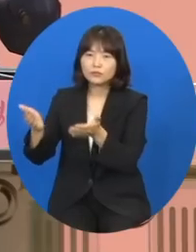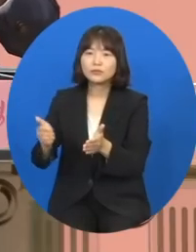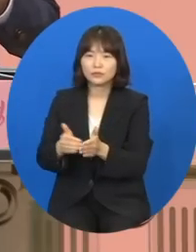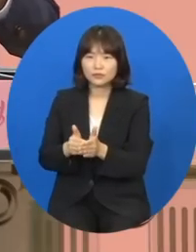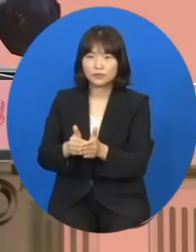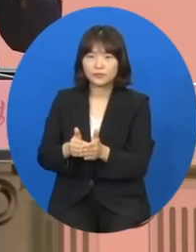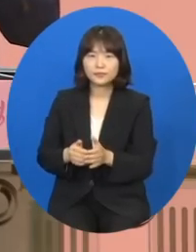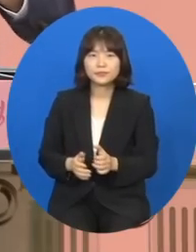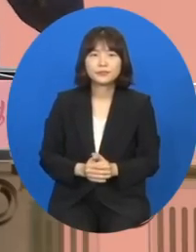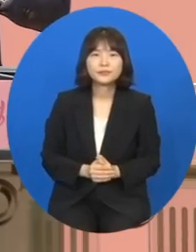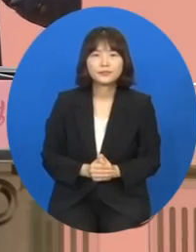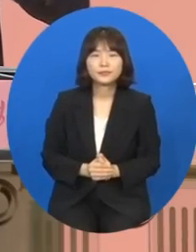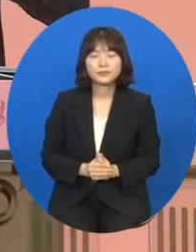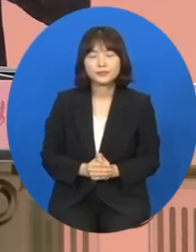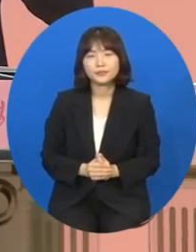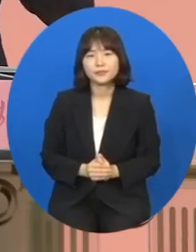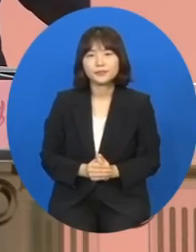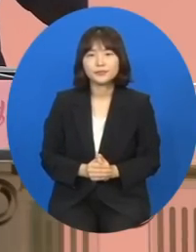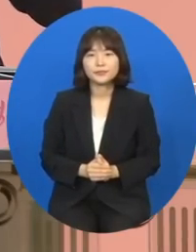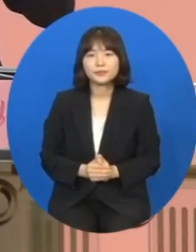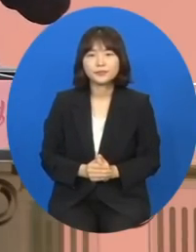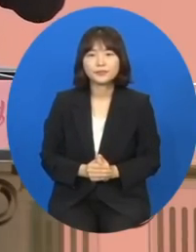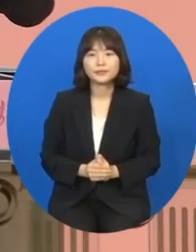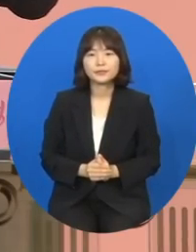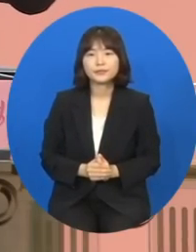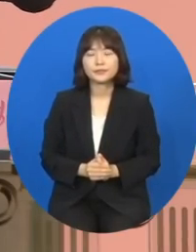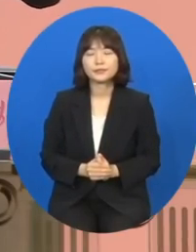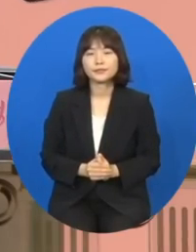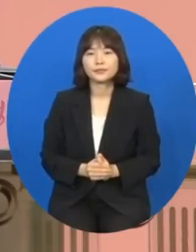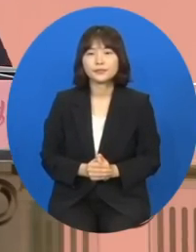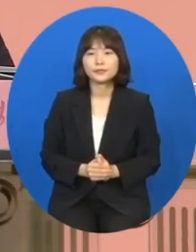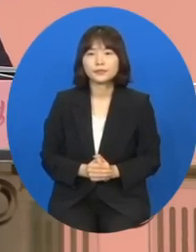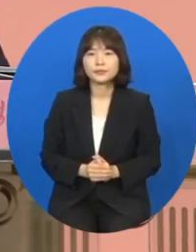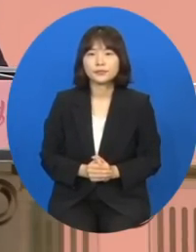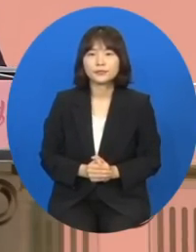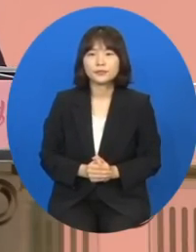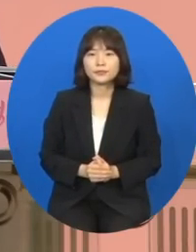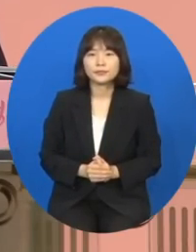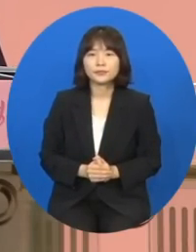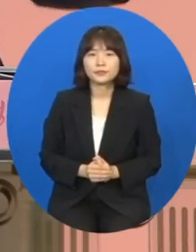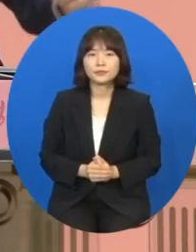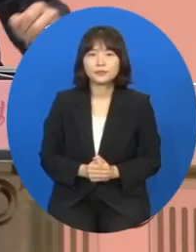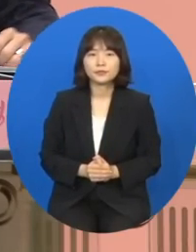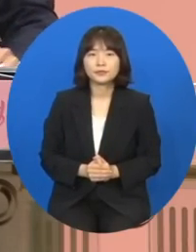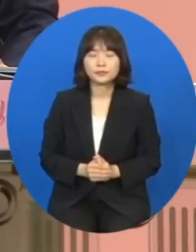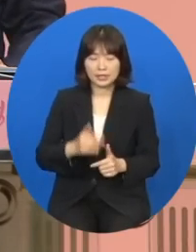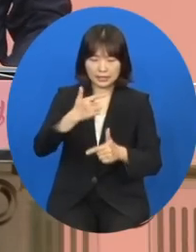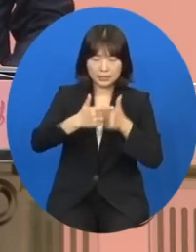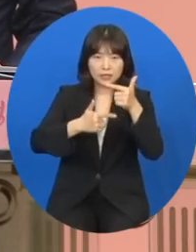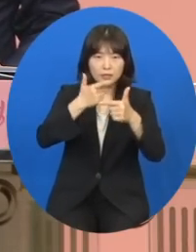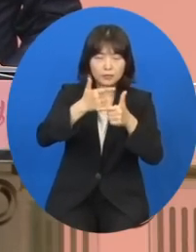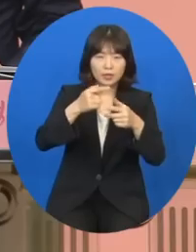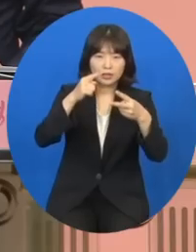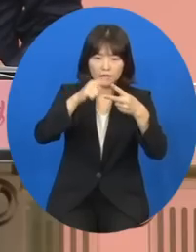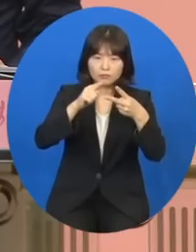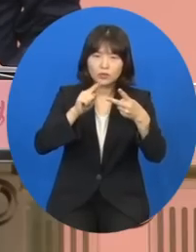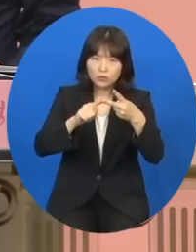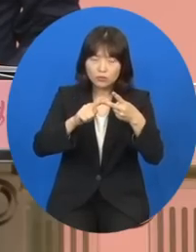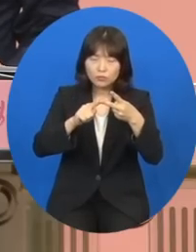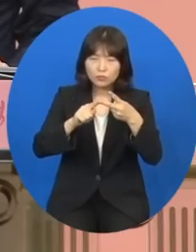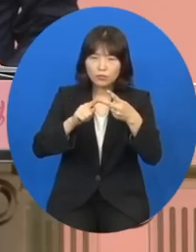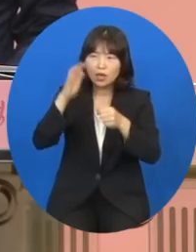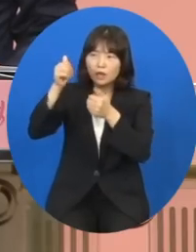scores per team 주혜 설 듀듀 섬 땡 님이 아는 두 차례나 이렇게 얘기합니다